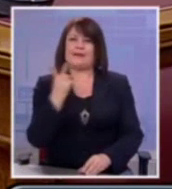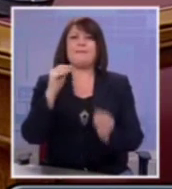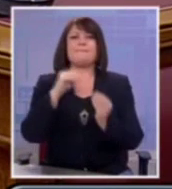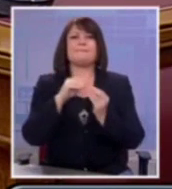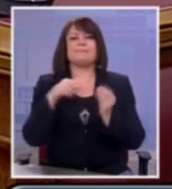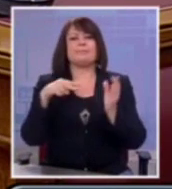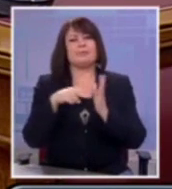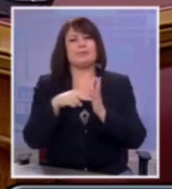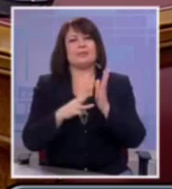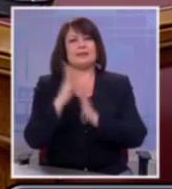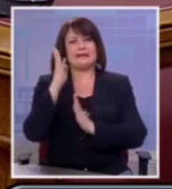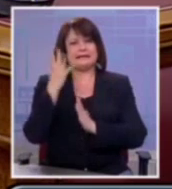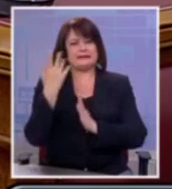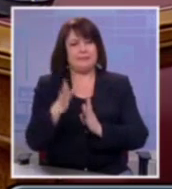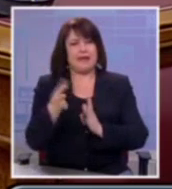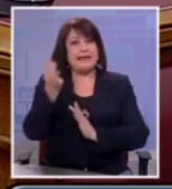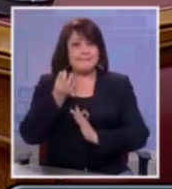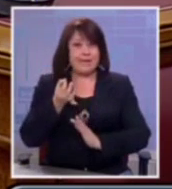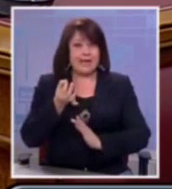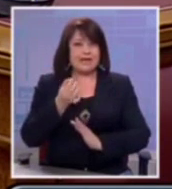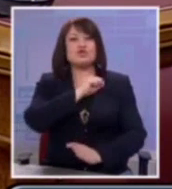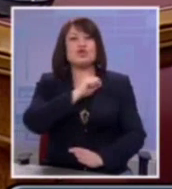του 2014.